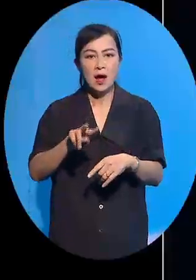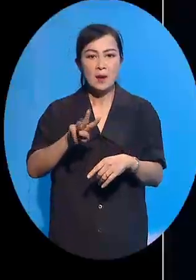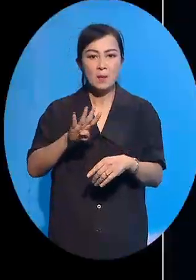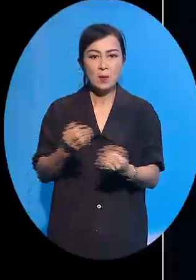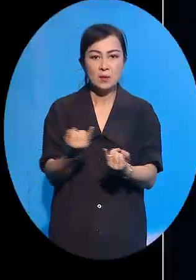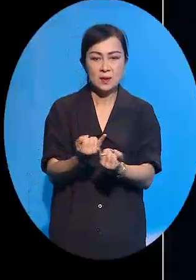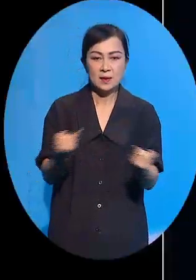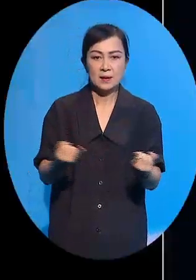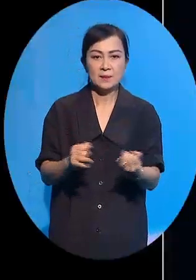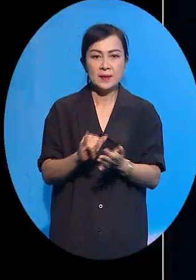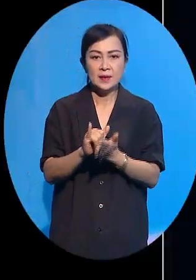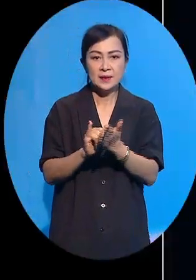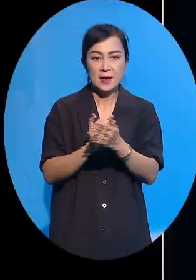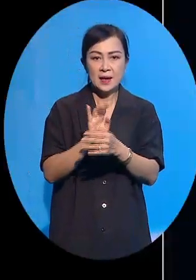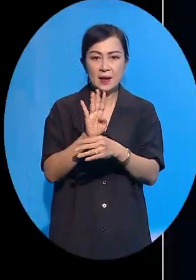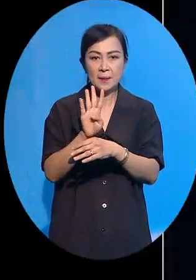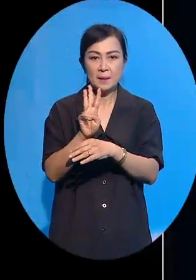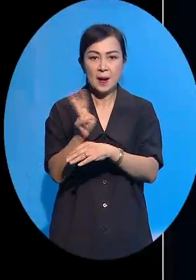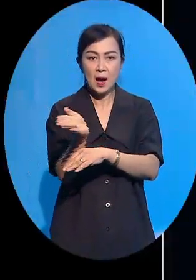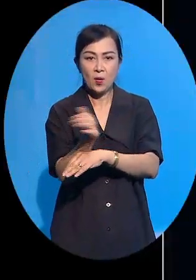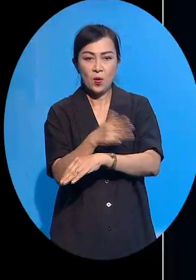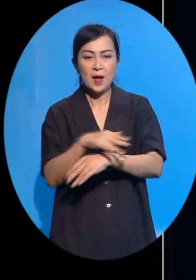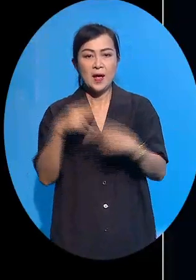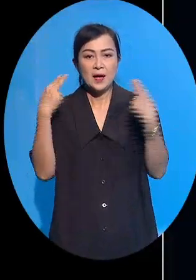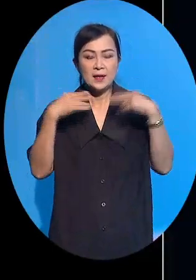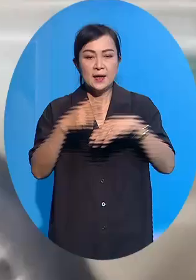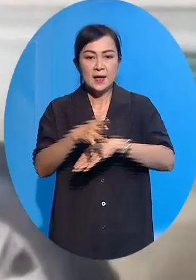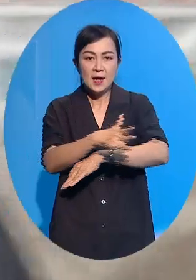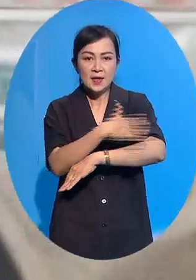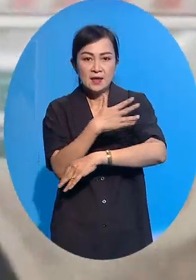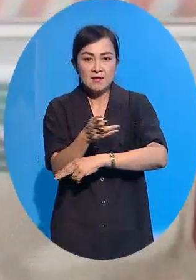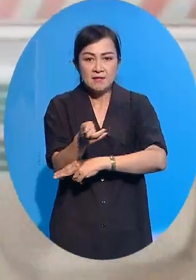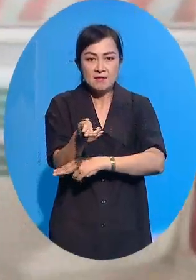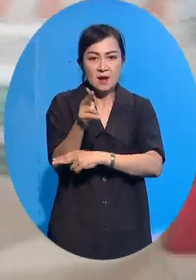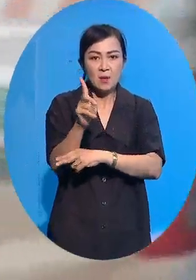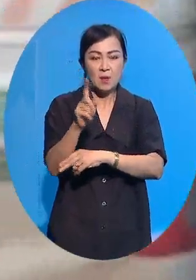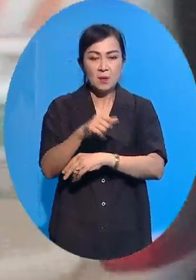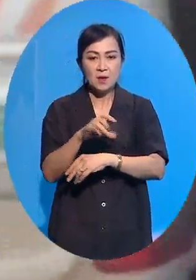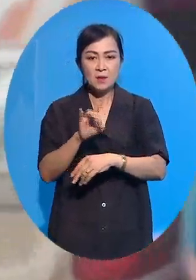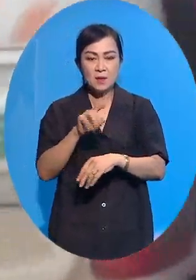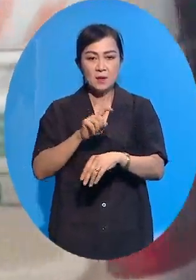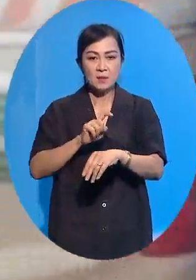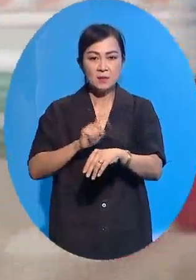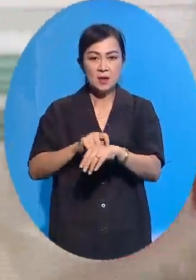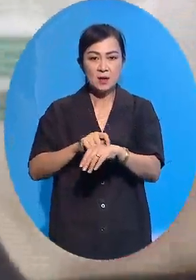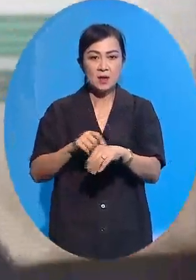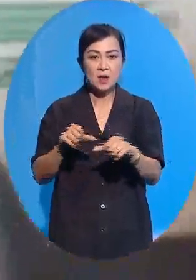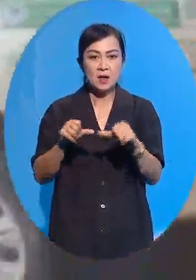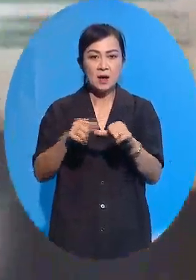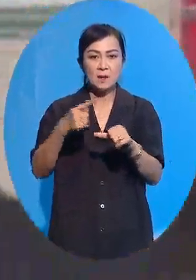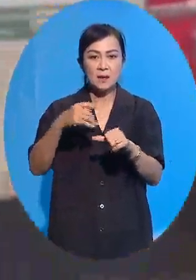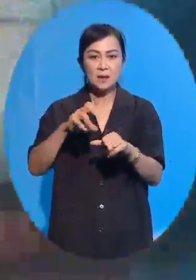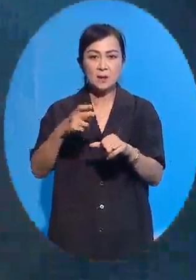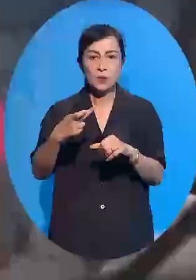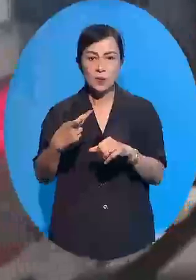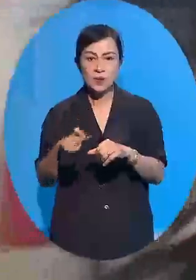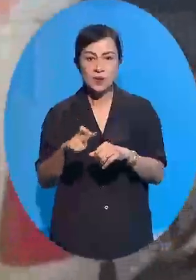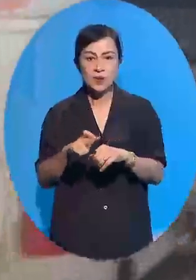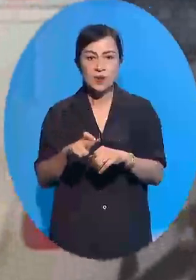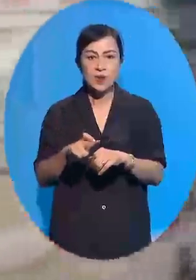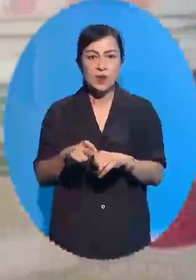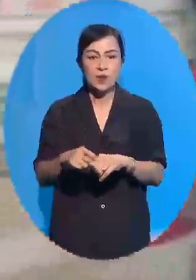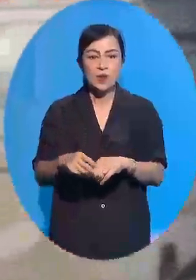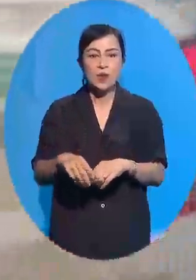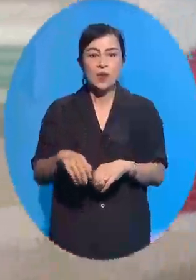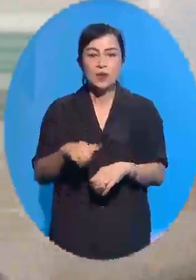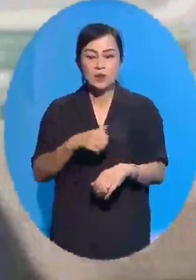24 trẻ em. Vào tháng 3 qua, cảnh sát Thái Lan đã hạ gục một tay súng sau 15 giờ đối đầu tại tỉnh Phetchaburi. Hung thủ đã